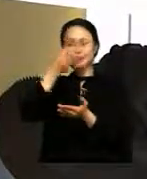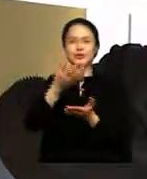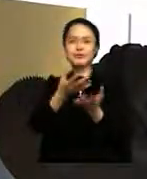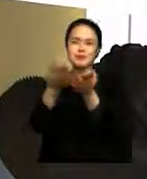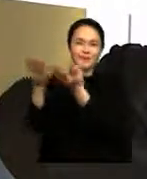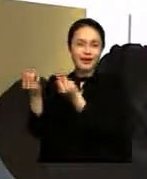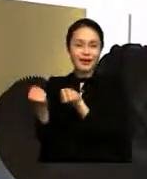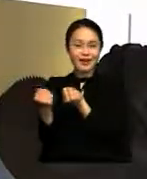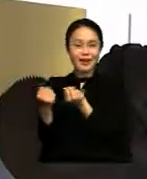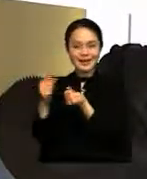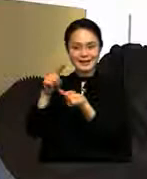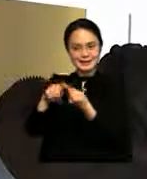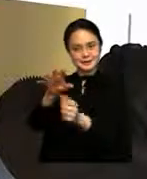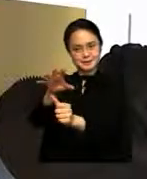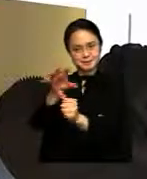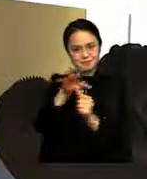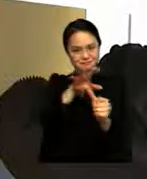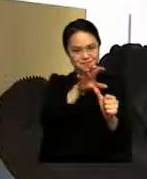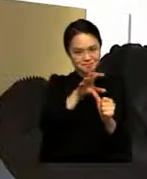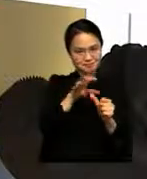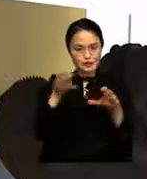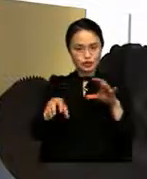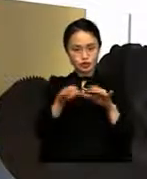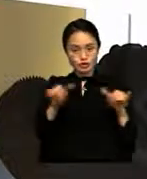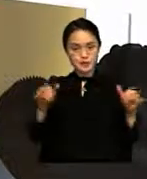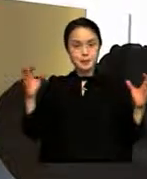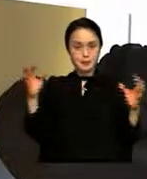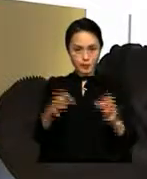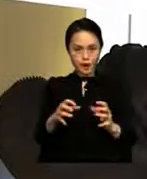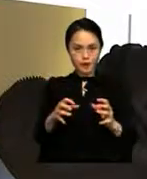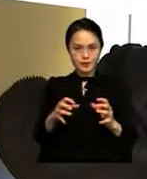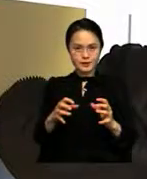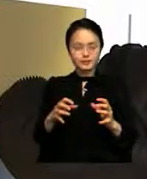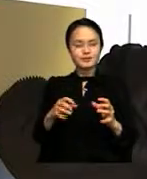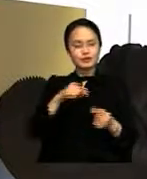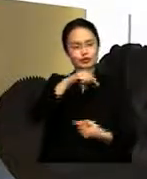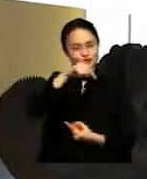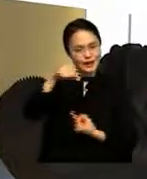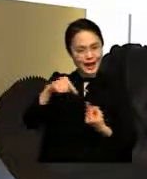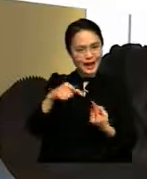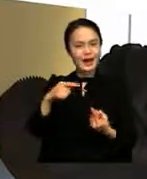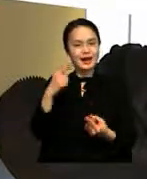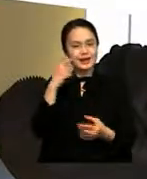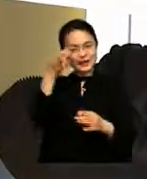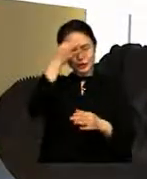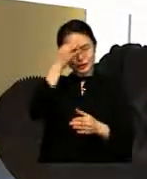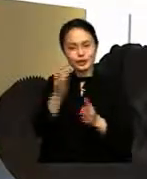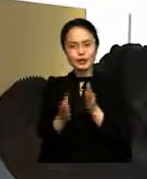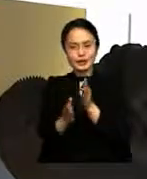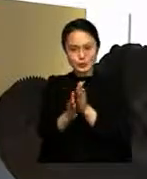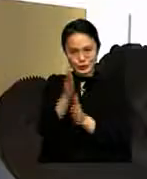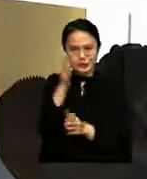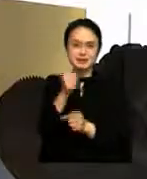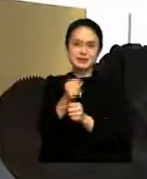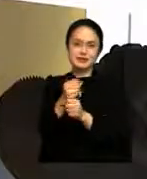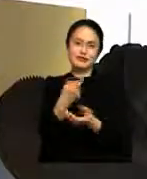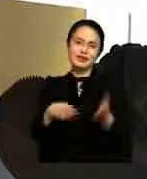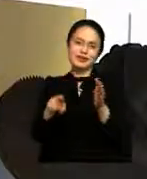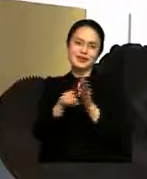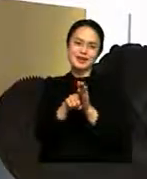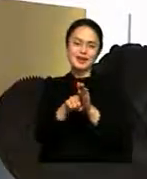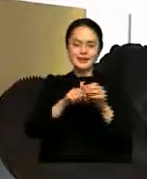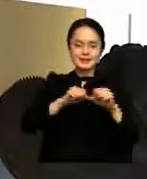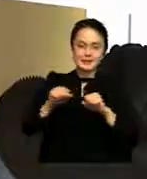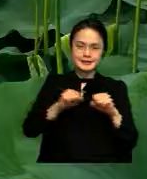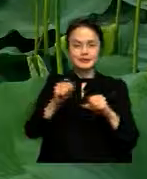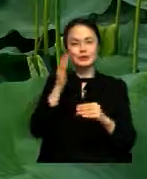좀더 특화하고 개발하고 그래서 저희 마을만의 그 문화예술 마을로 지금 만들려고 계속 지금